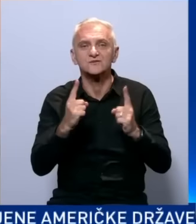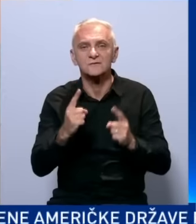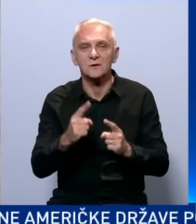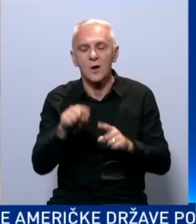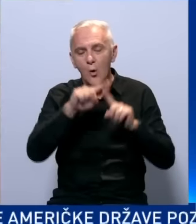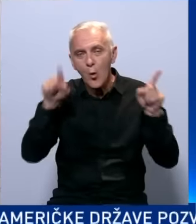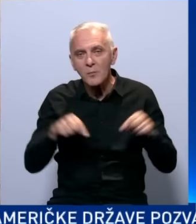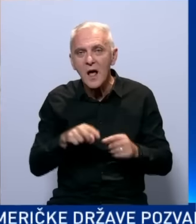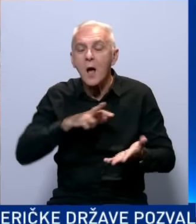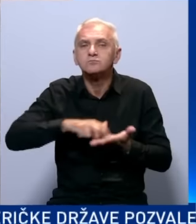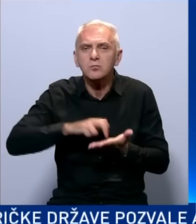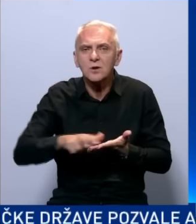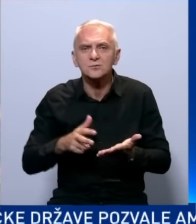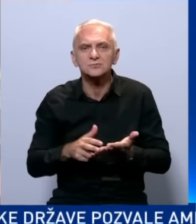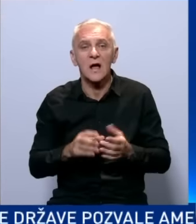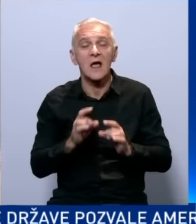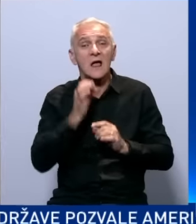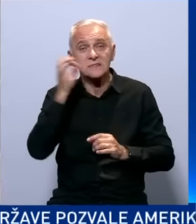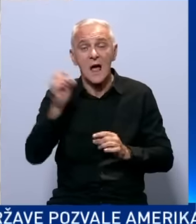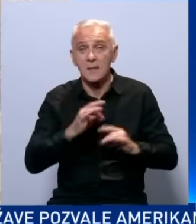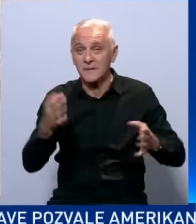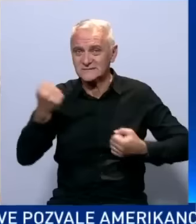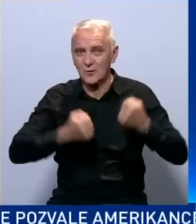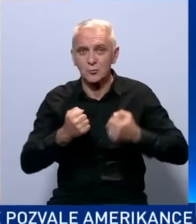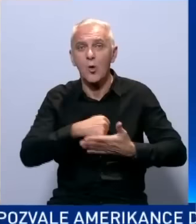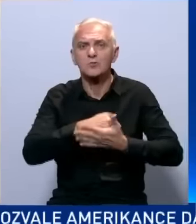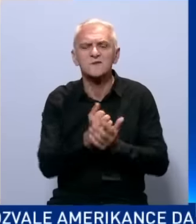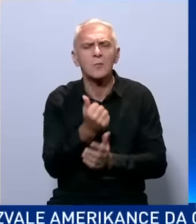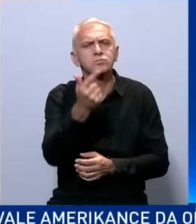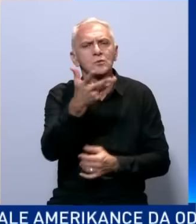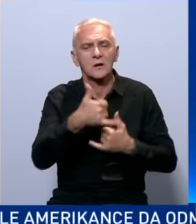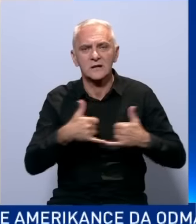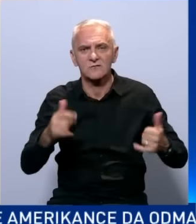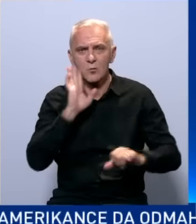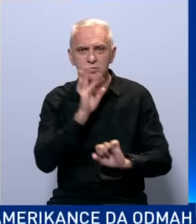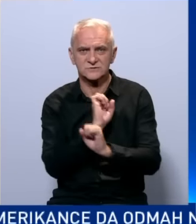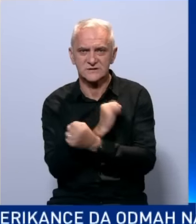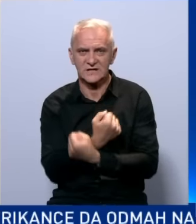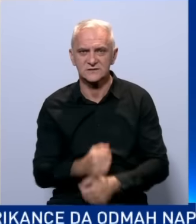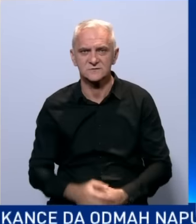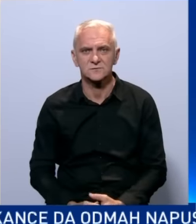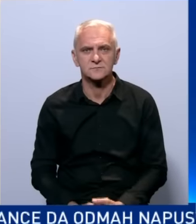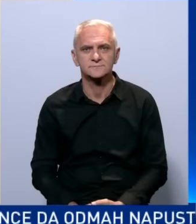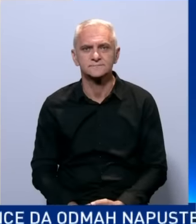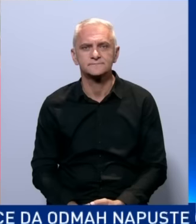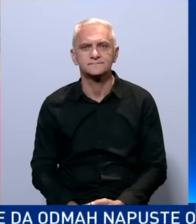oblika mobilnosti. Dan bez automobila obilježava se u brojnim gradovima u Bosni i Hercegovini.